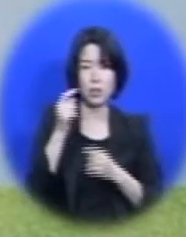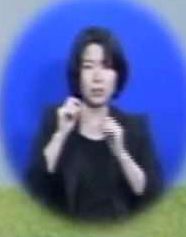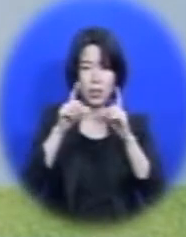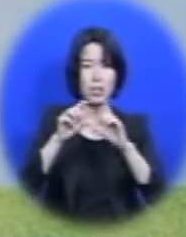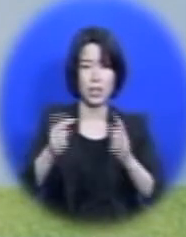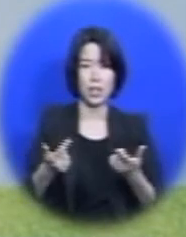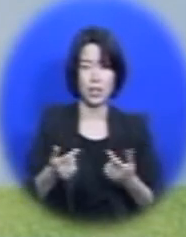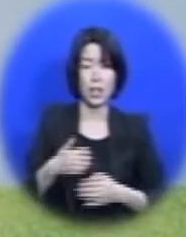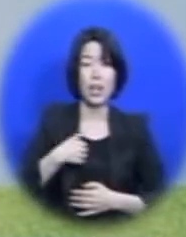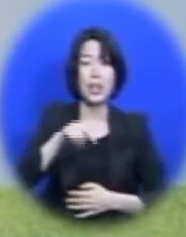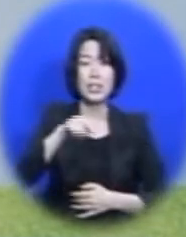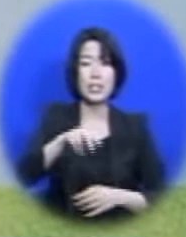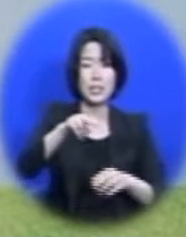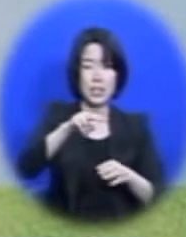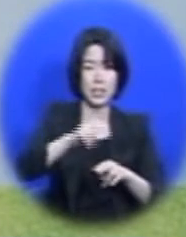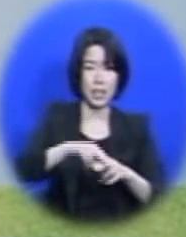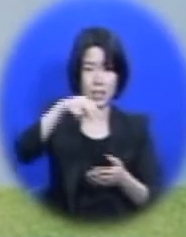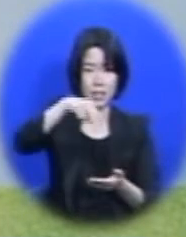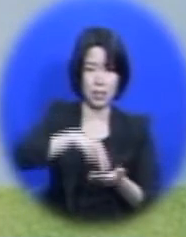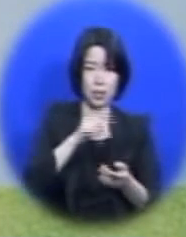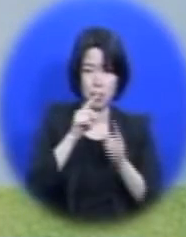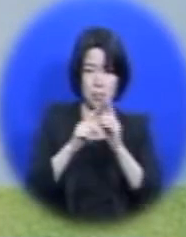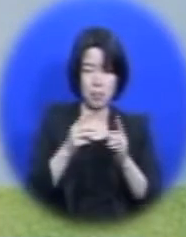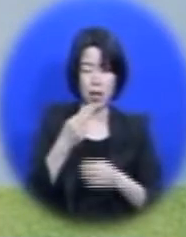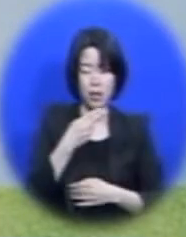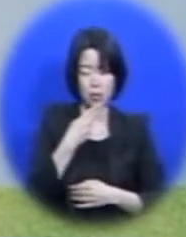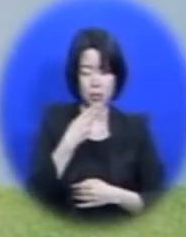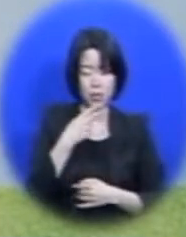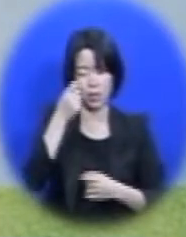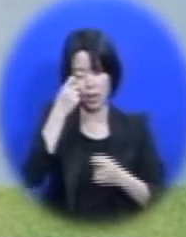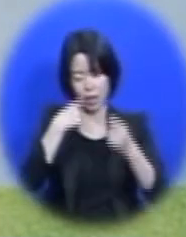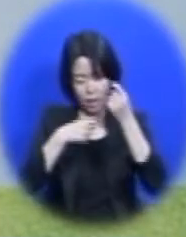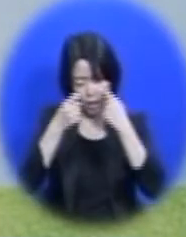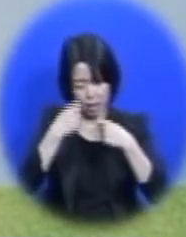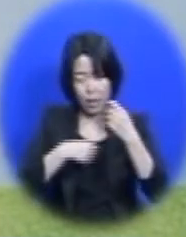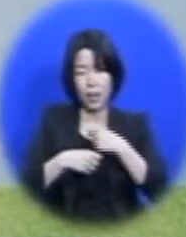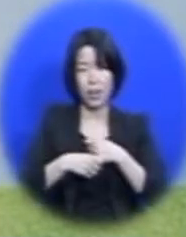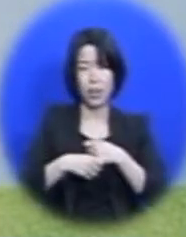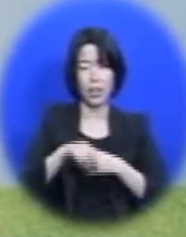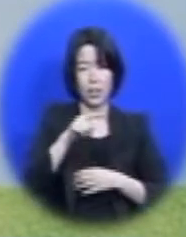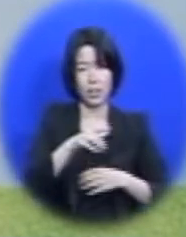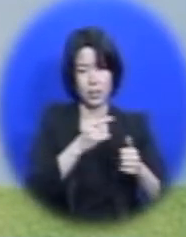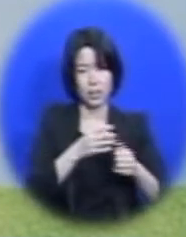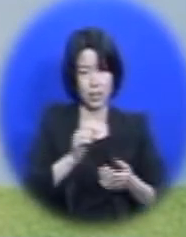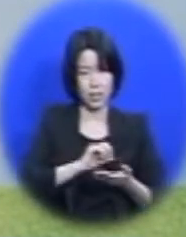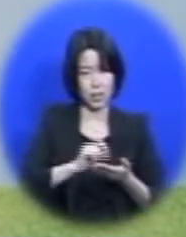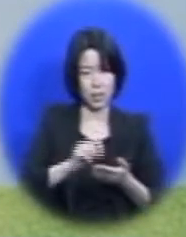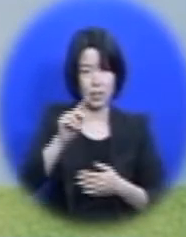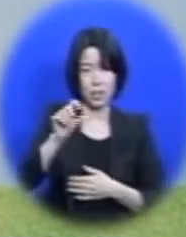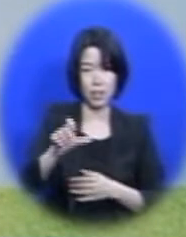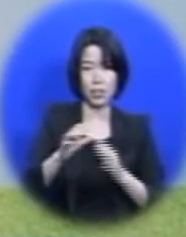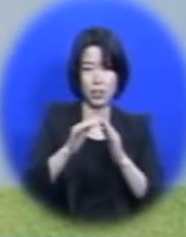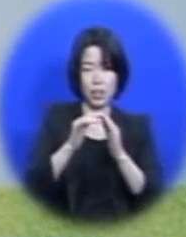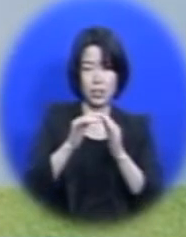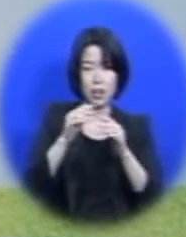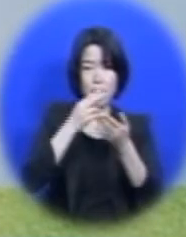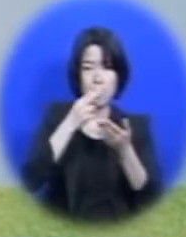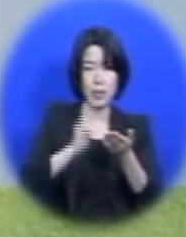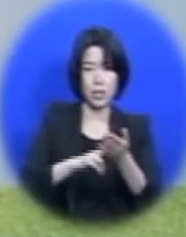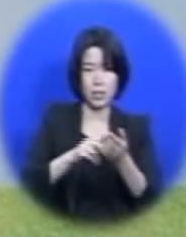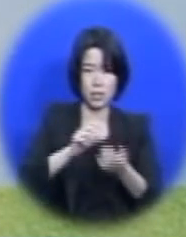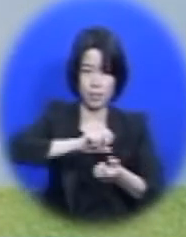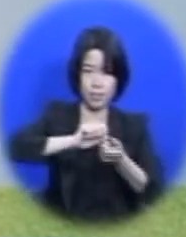나는 그 자리에 서서 말없이 오열하였다. 그리고 그에게 썼던 15장의 편지를 찢어